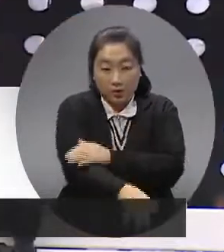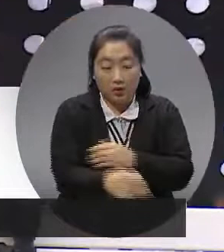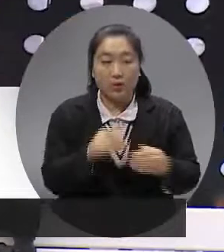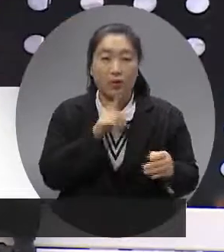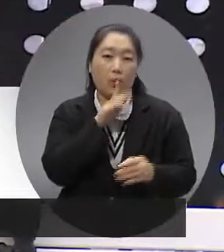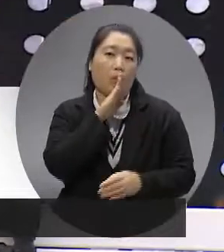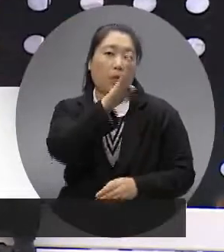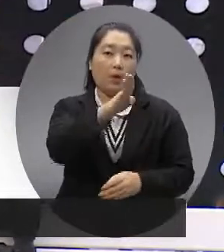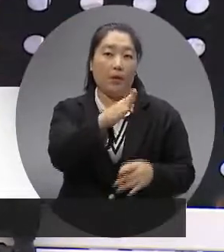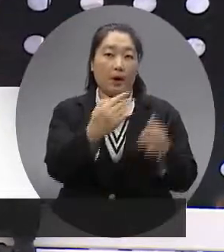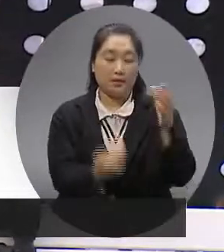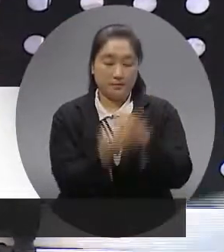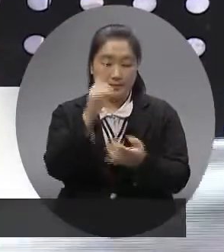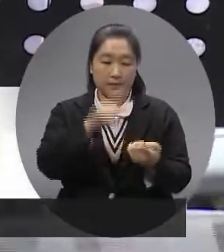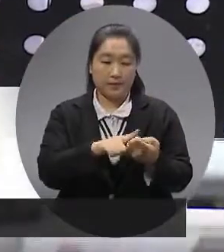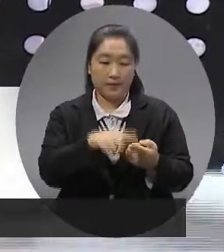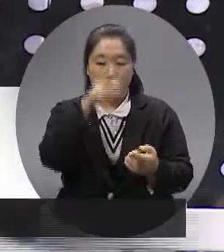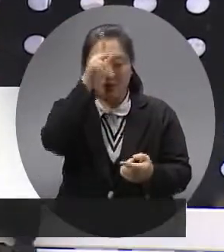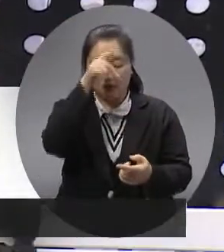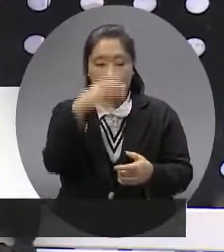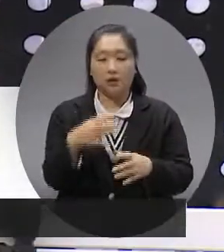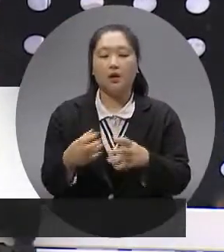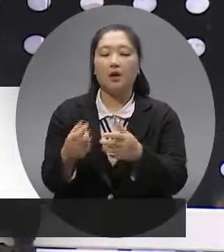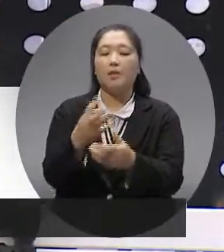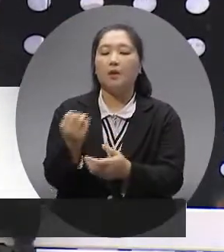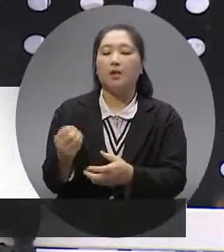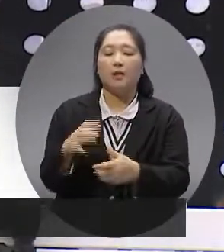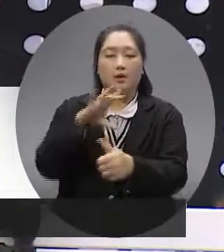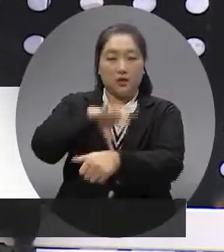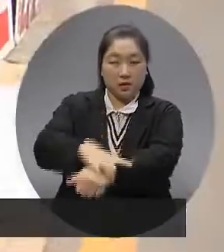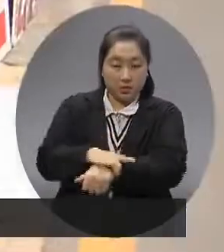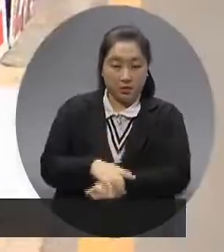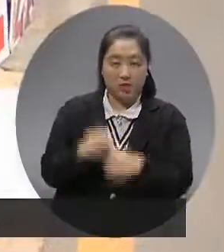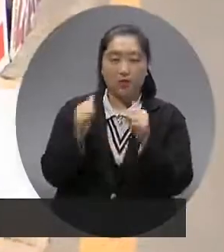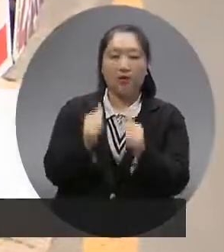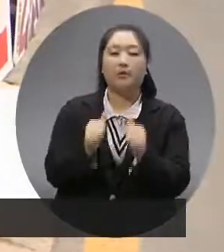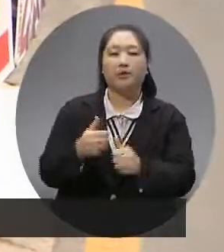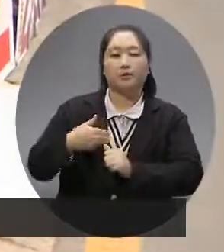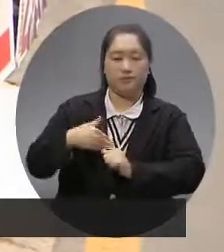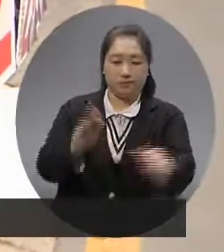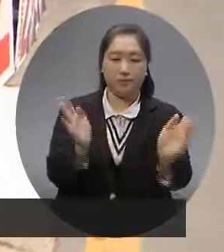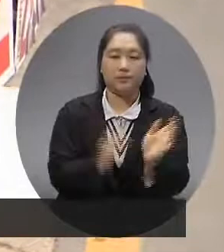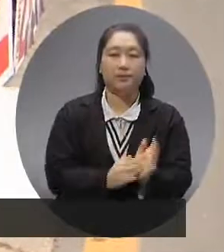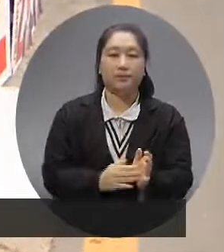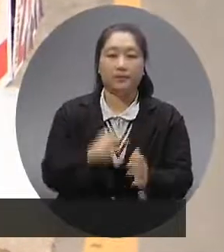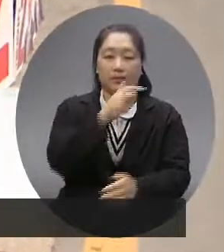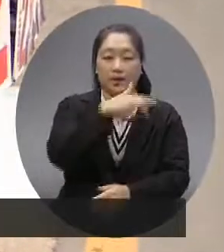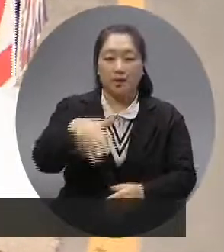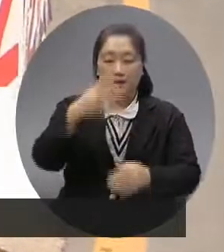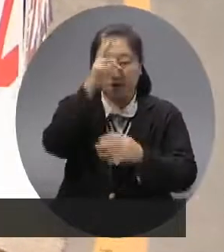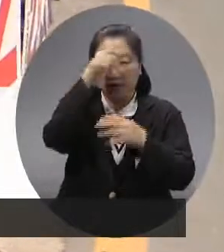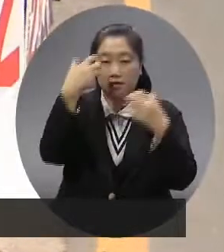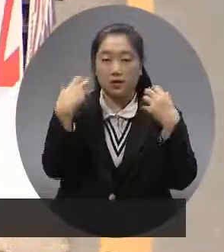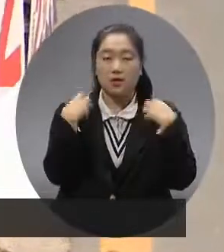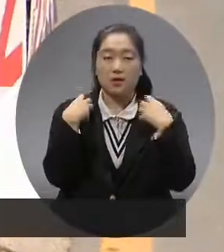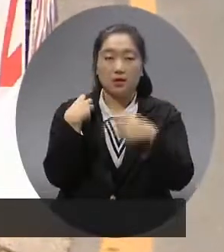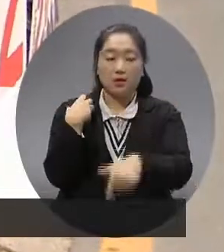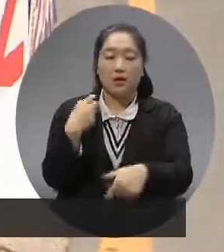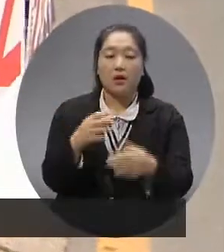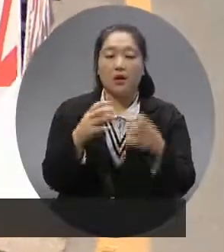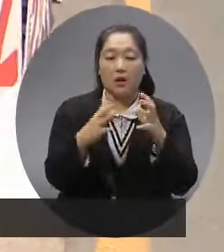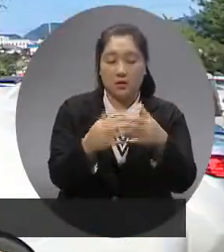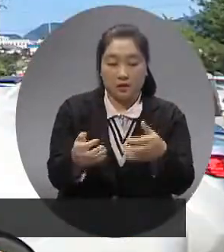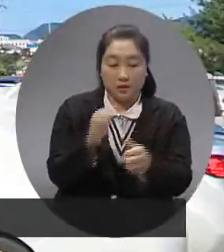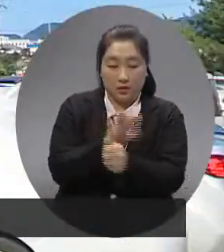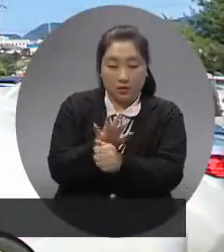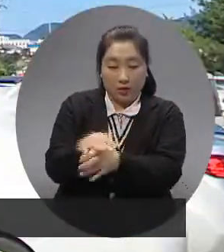사건과 관련해 경찰이 관계자 일부를 기소 의견으로 검찰에 송치했습니다. 제천경찰서는 캠프 관계자 등